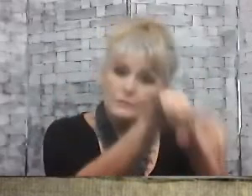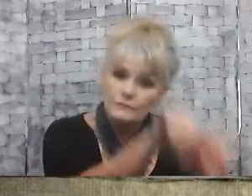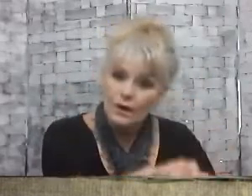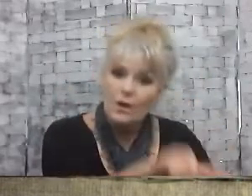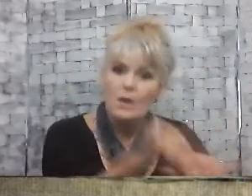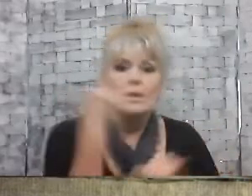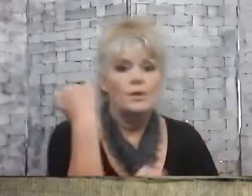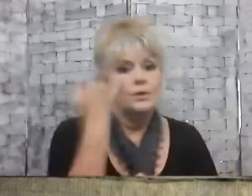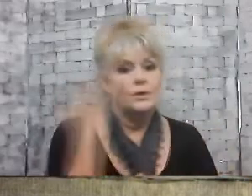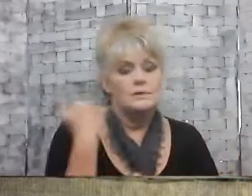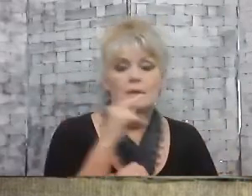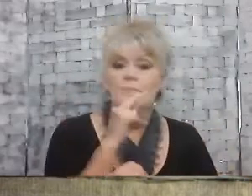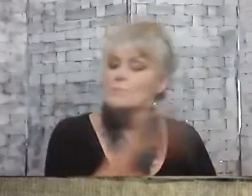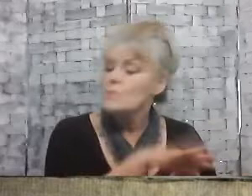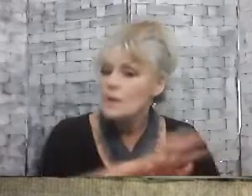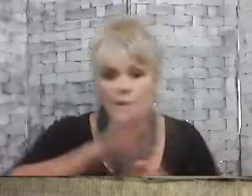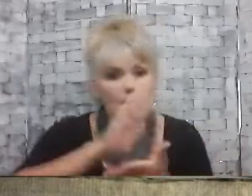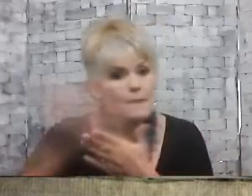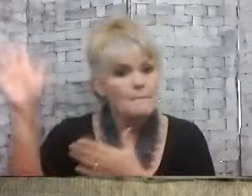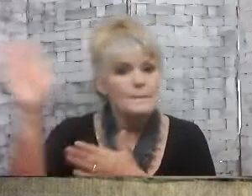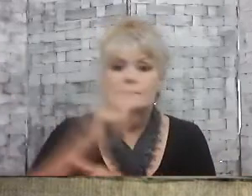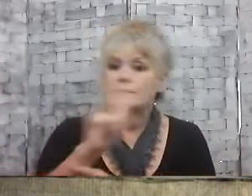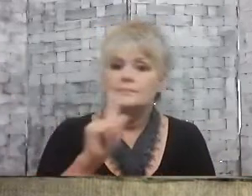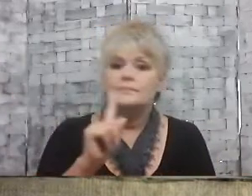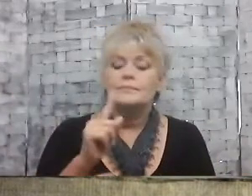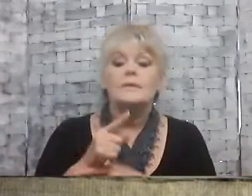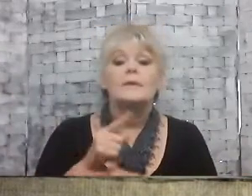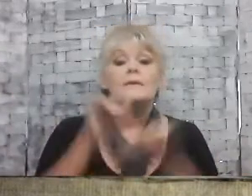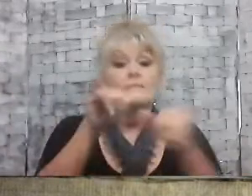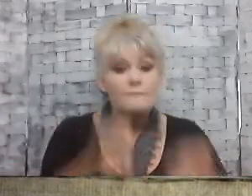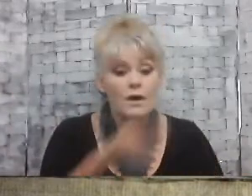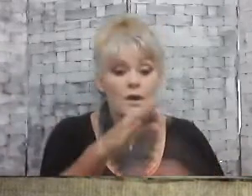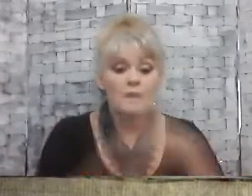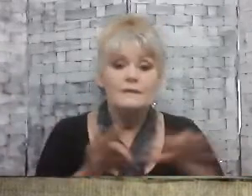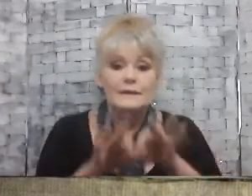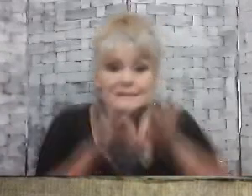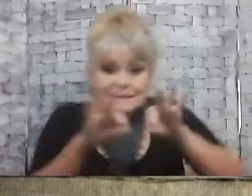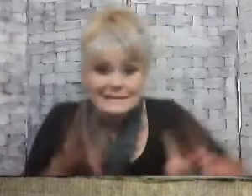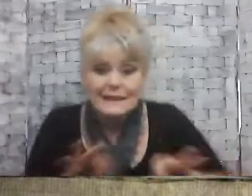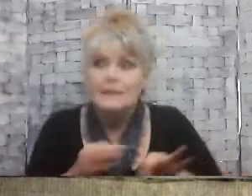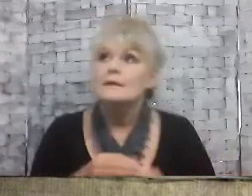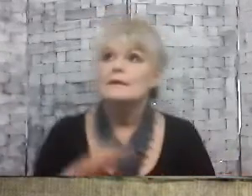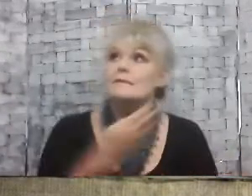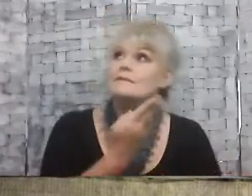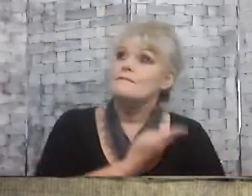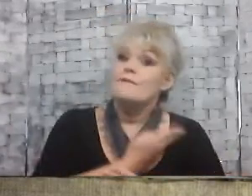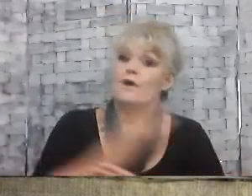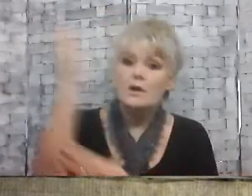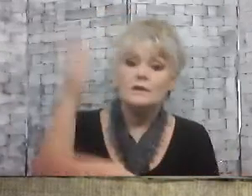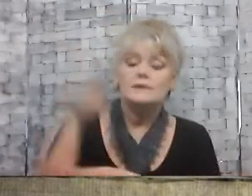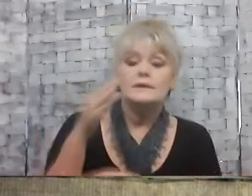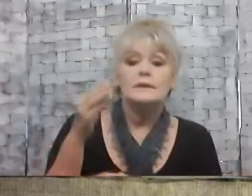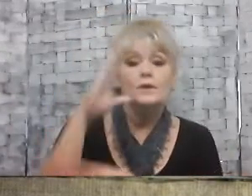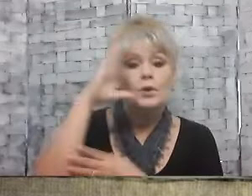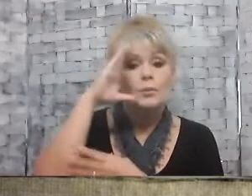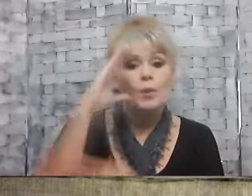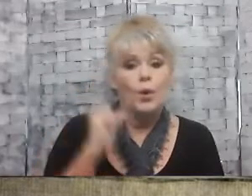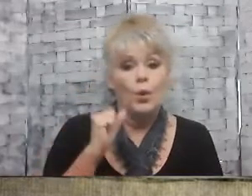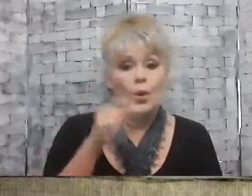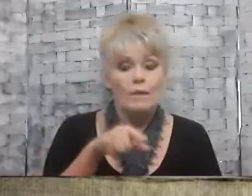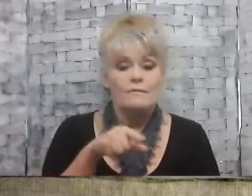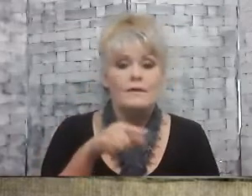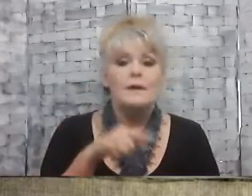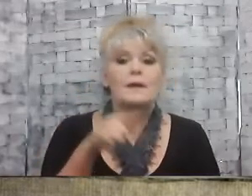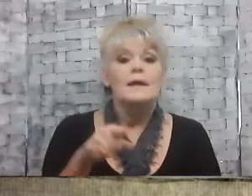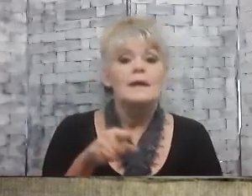Jerusalem uit weggaan nie. Wacht totdat julle die geskenk ontvang het wat die Vader beloof het. Onthou julle, Johannes het